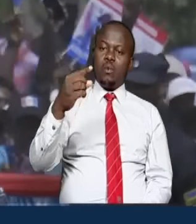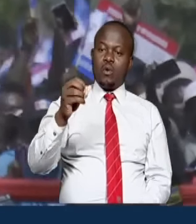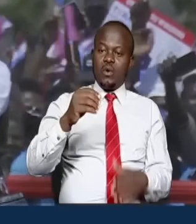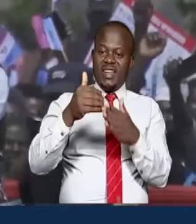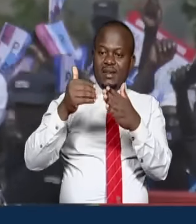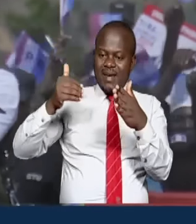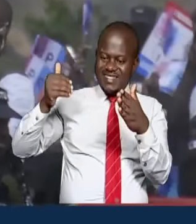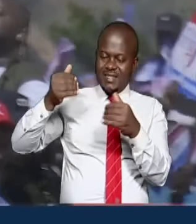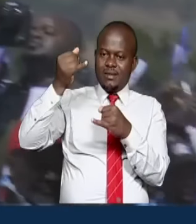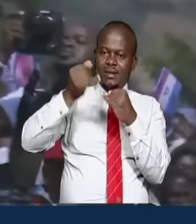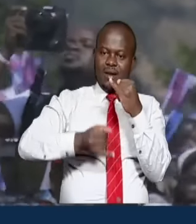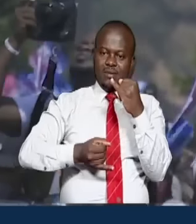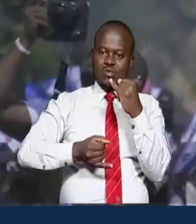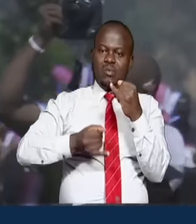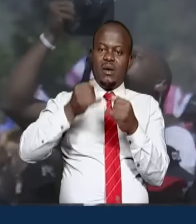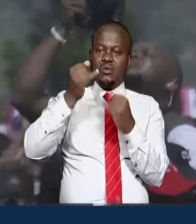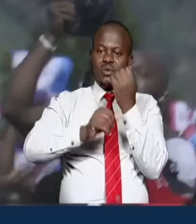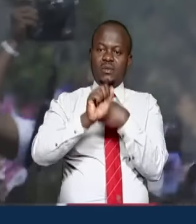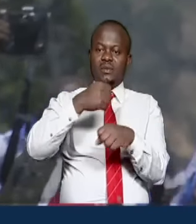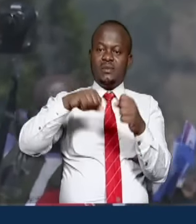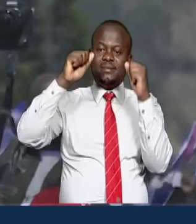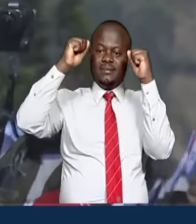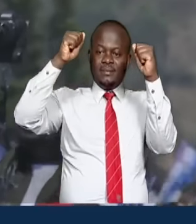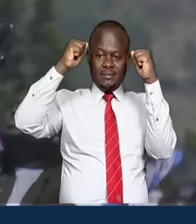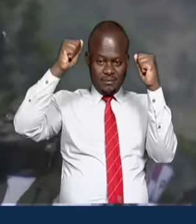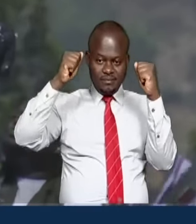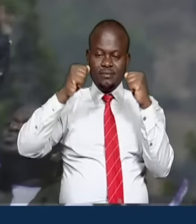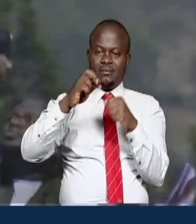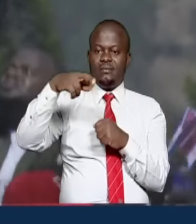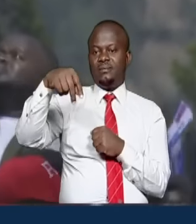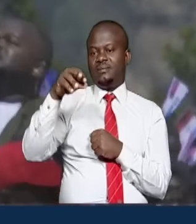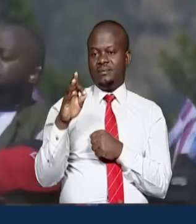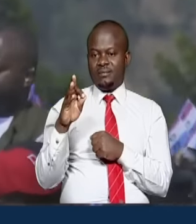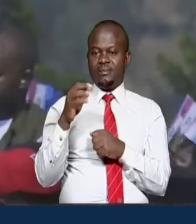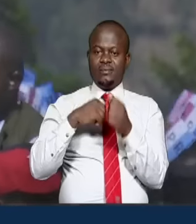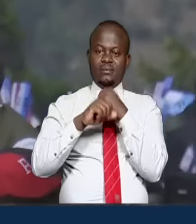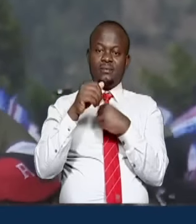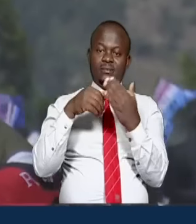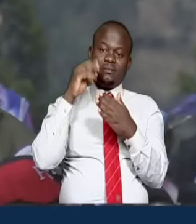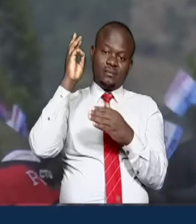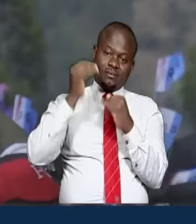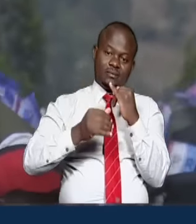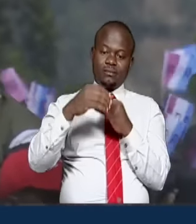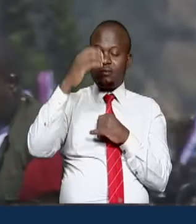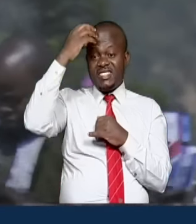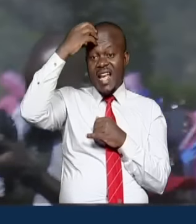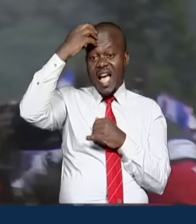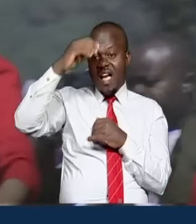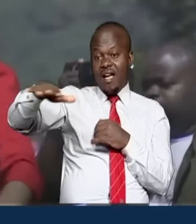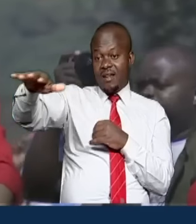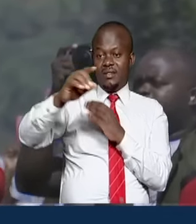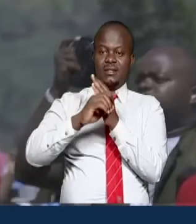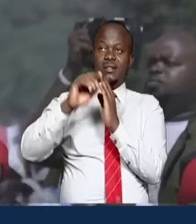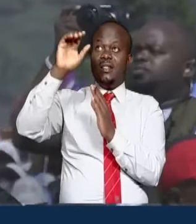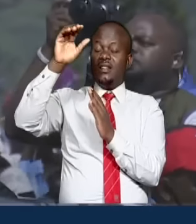nibanziriza site ya nyuma yo gusoza ibikorwa byo kwiyamamaza ku mukandida wa FPR. Ibikorwa bikazasorezwa igahanga mu karere ka Kicukiro kuri